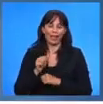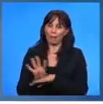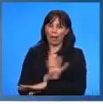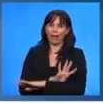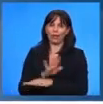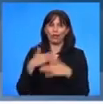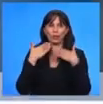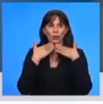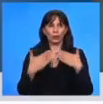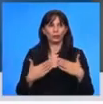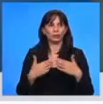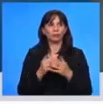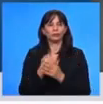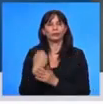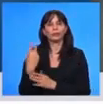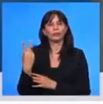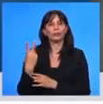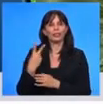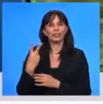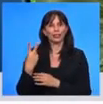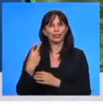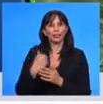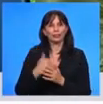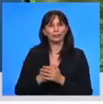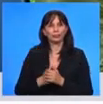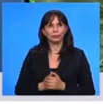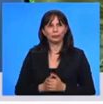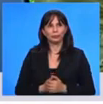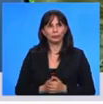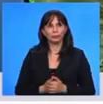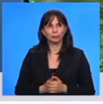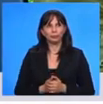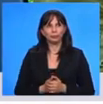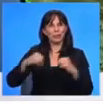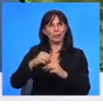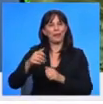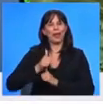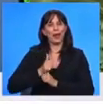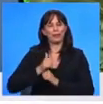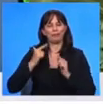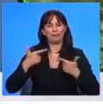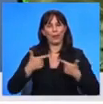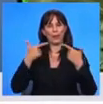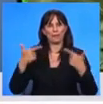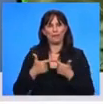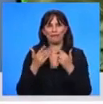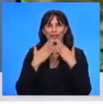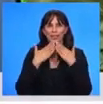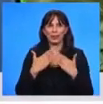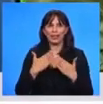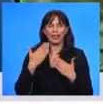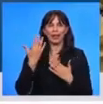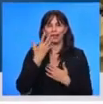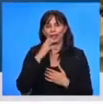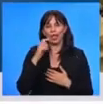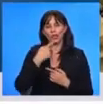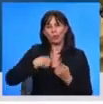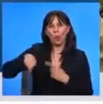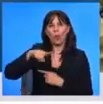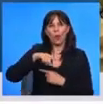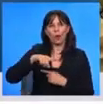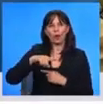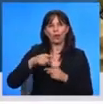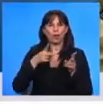תודה רבה לשניכם. למשפחה הלוחמת, להתראות. כן. ודש, דש פה מהעורך